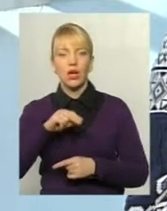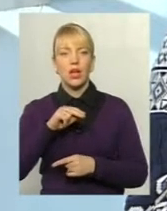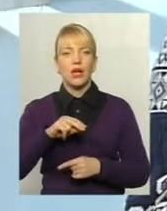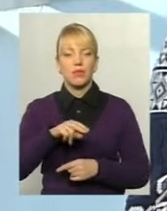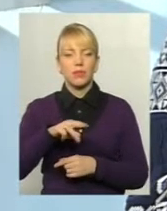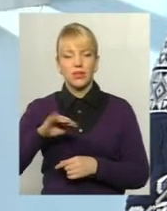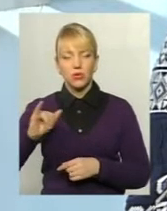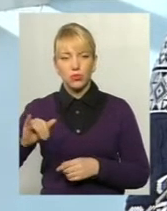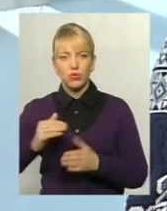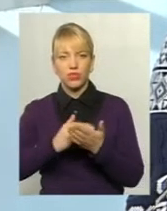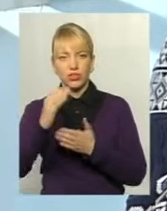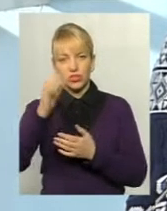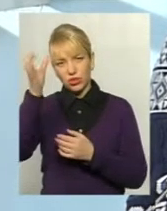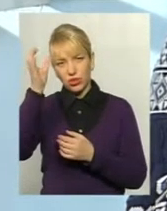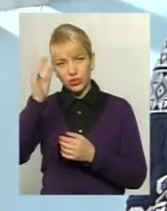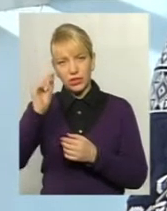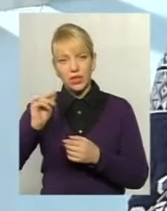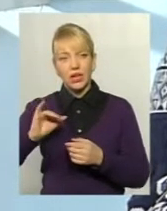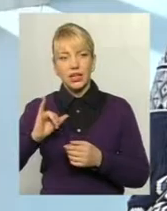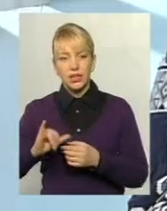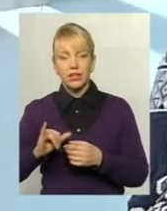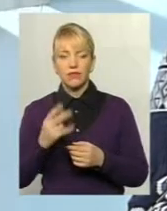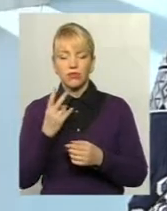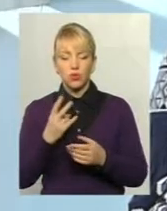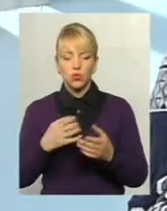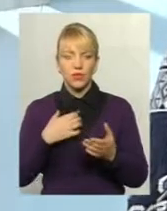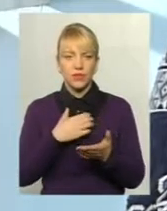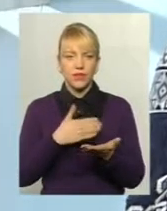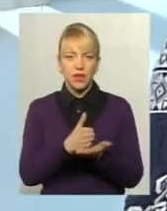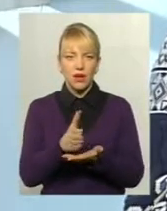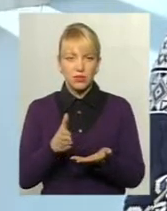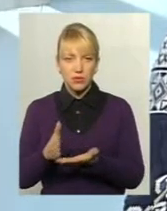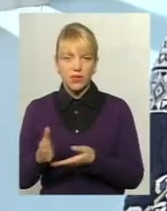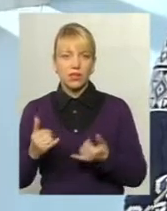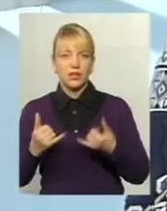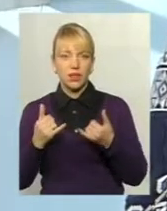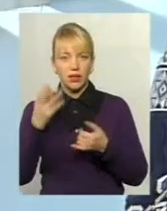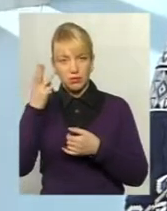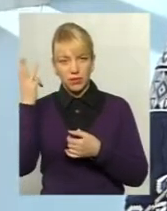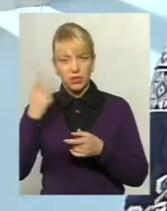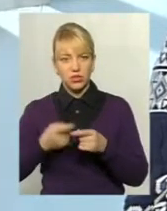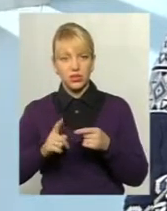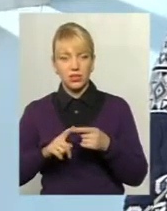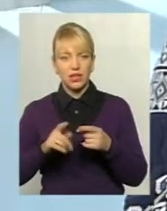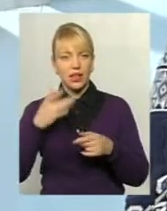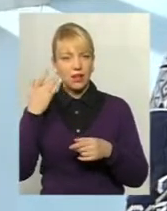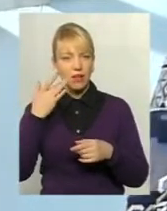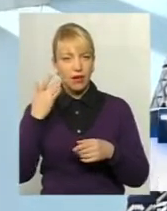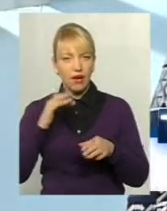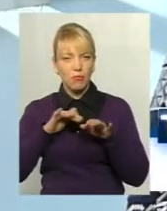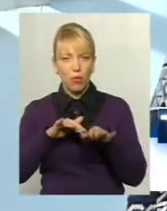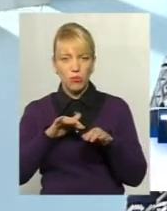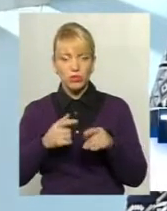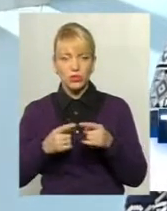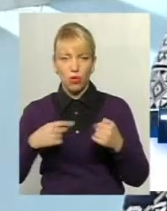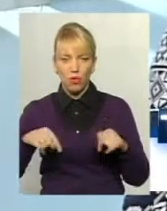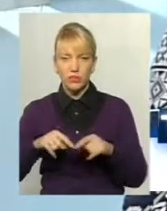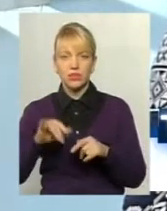вищих навчальних закладів у двох таких ключових напрямках для розвитку Хмельниччини. Це легка промисловість і це